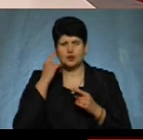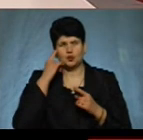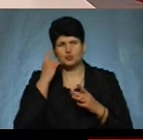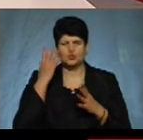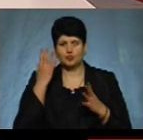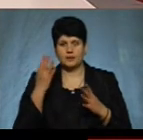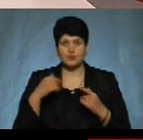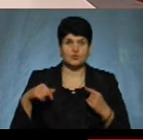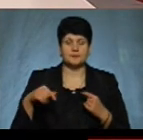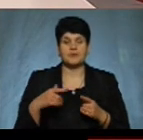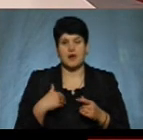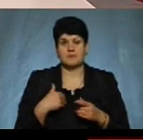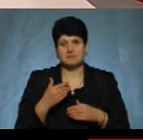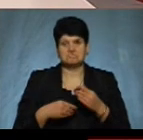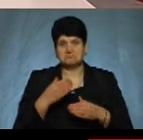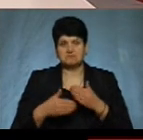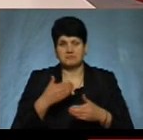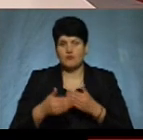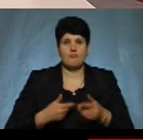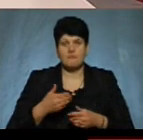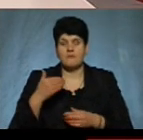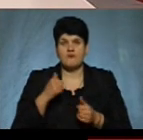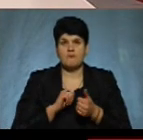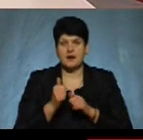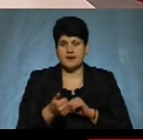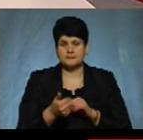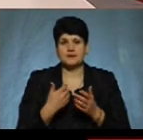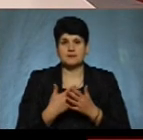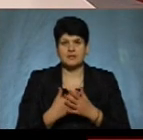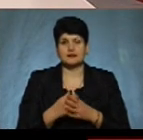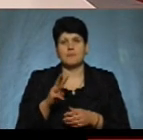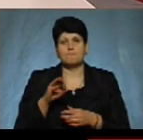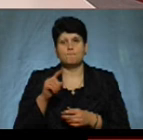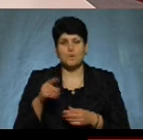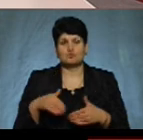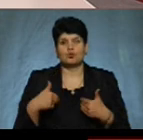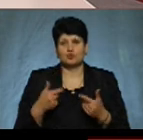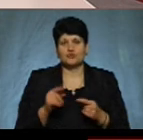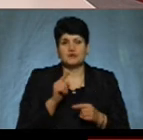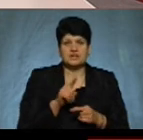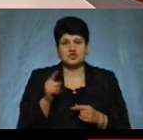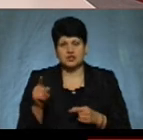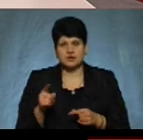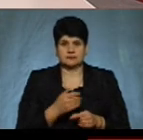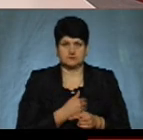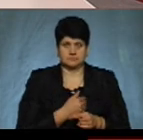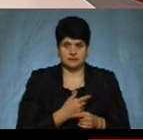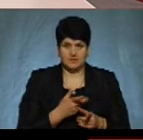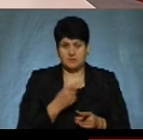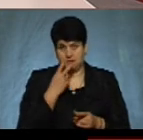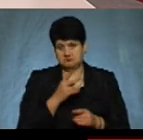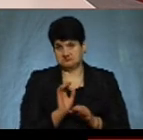ми завжди рухаємося крок вперед. Тобто, якщо, наприклад, десь МОЗ пропонує ті чи інші ініціативи, і ми бачимо, що вони є